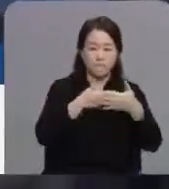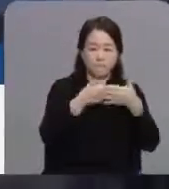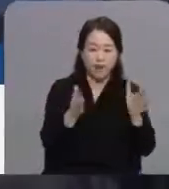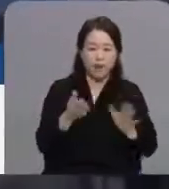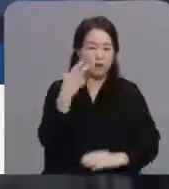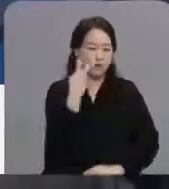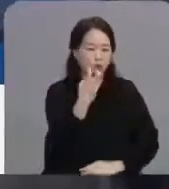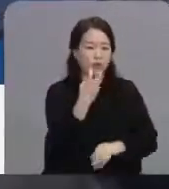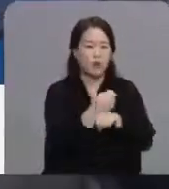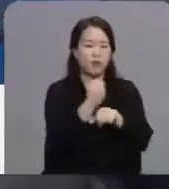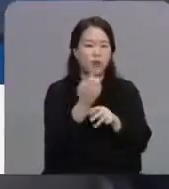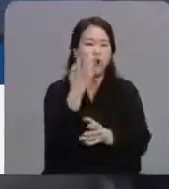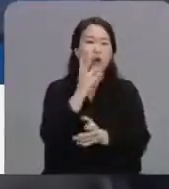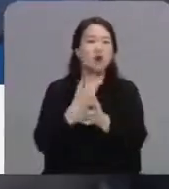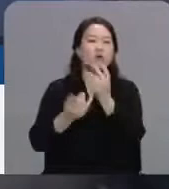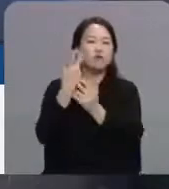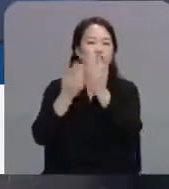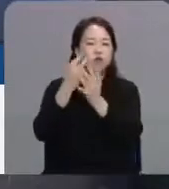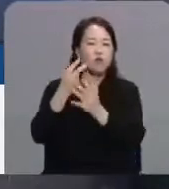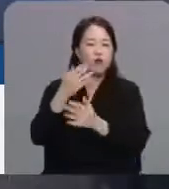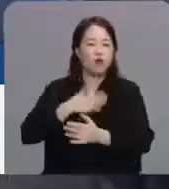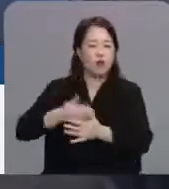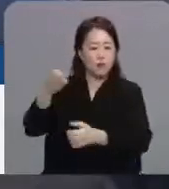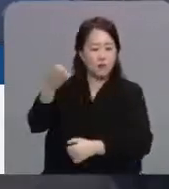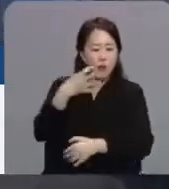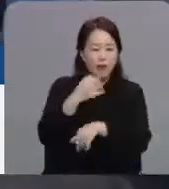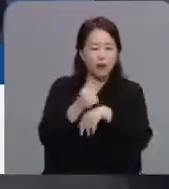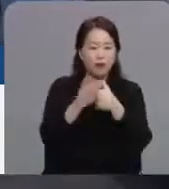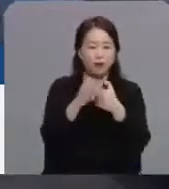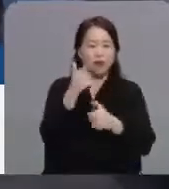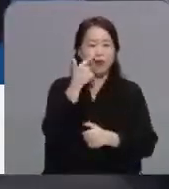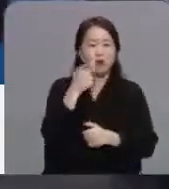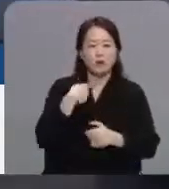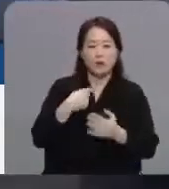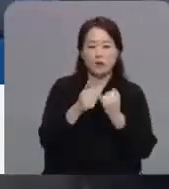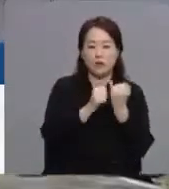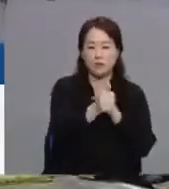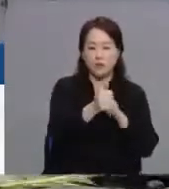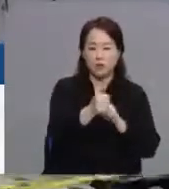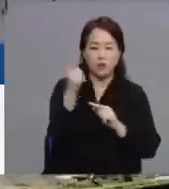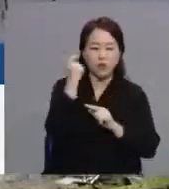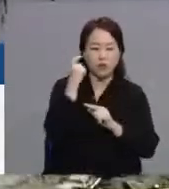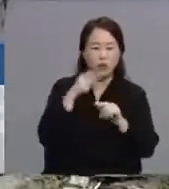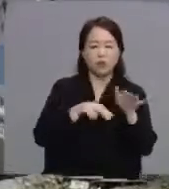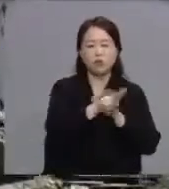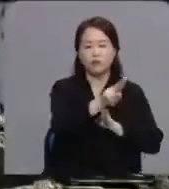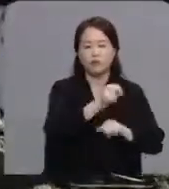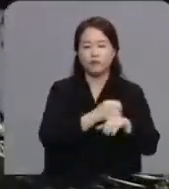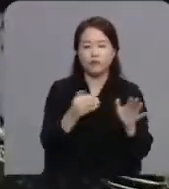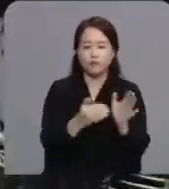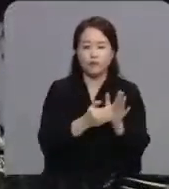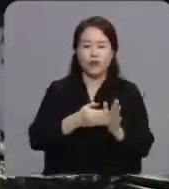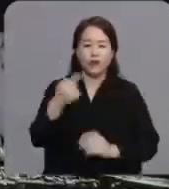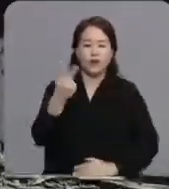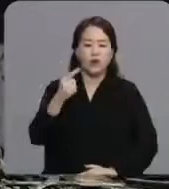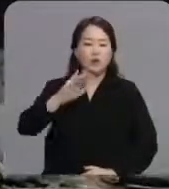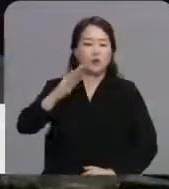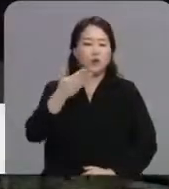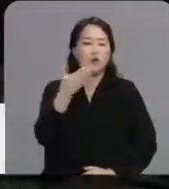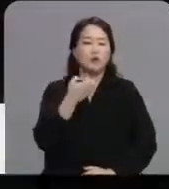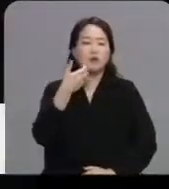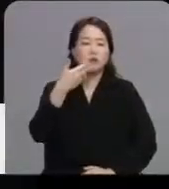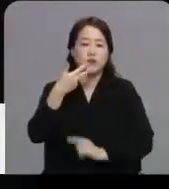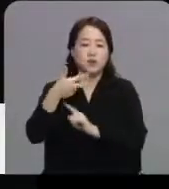불이 났다고 알려주셔가지고 저희 애기 아빠가 듣고 빨리빨리 나가자고 해가지고. 1997년 문을 연